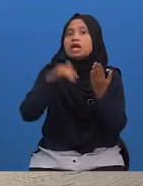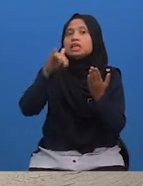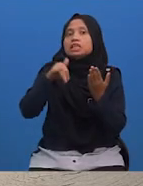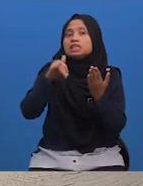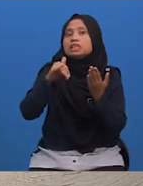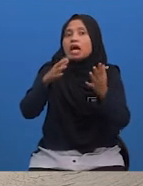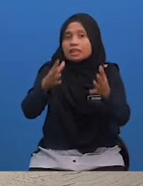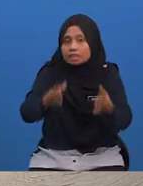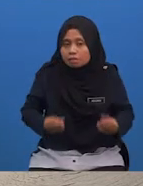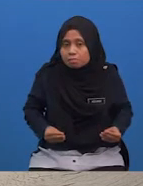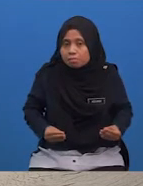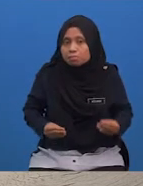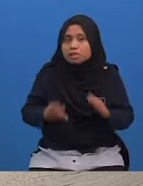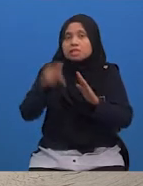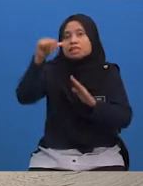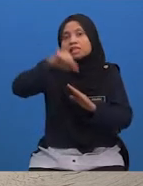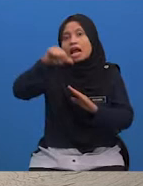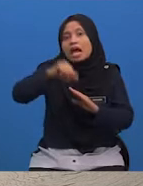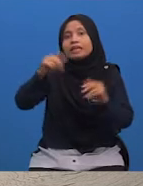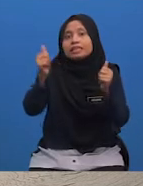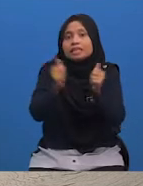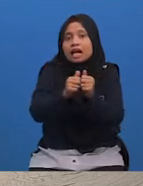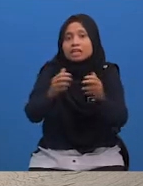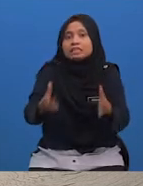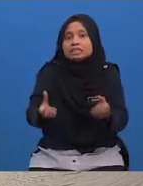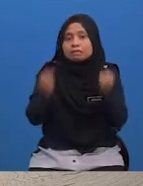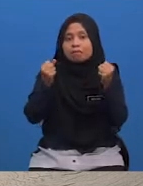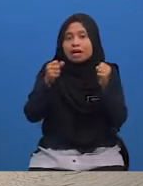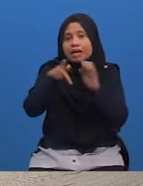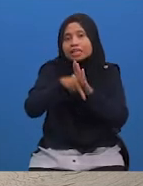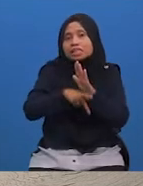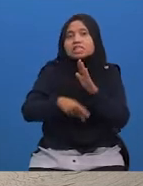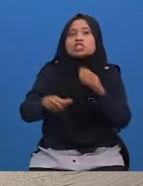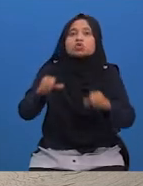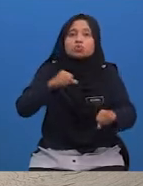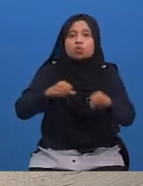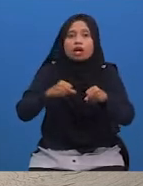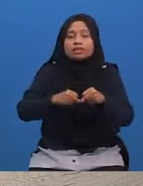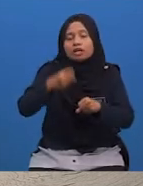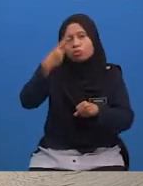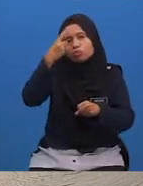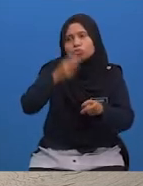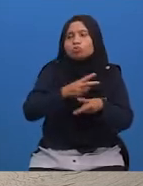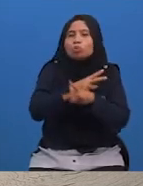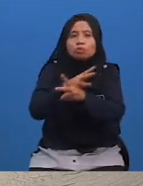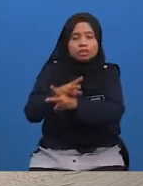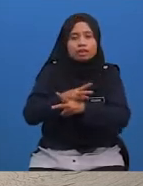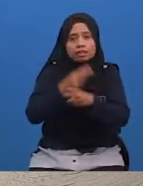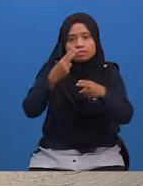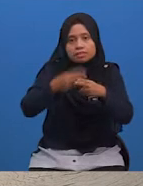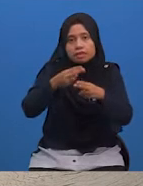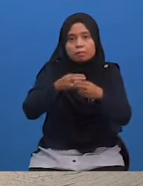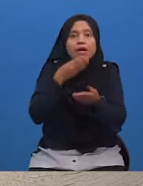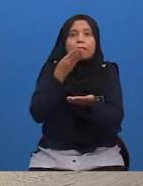Ya, menerima kekalahan dengan semangat kesukanan demi menjaga